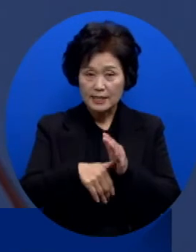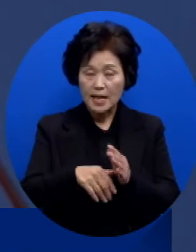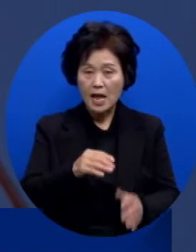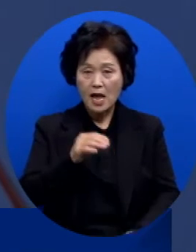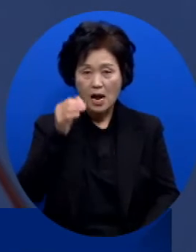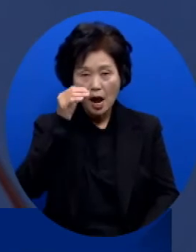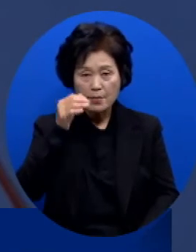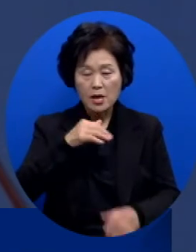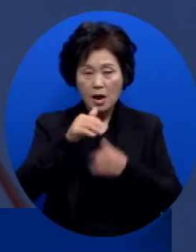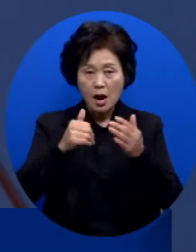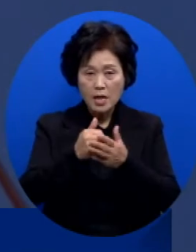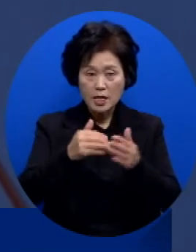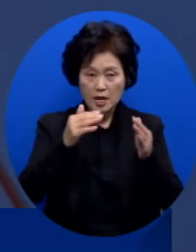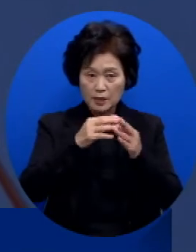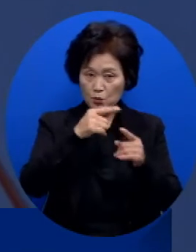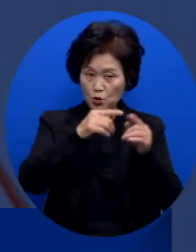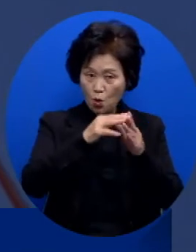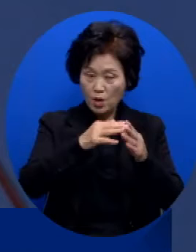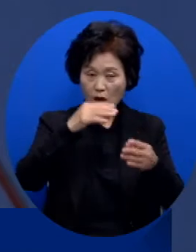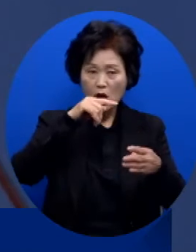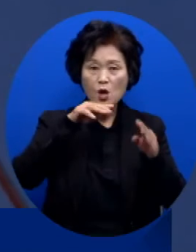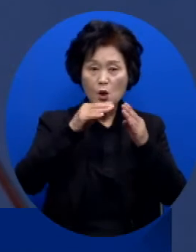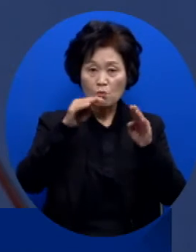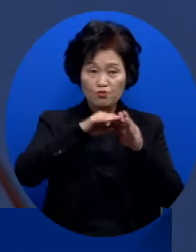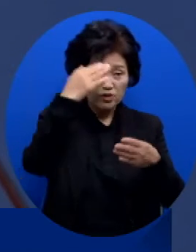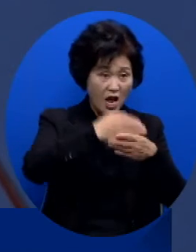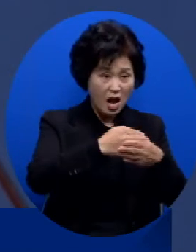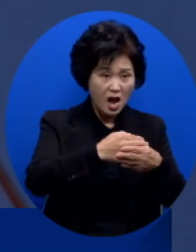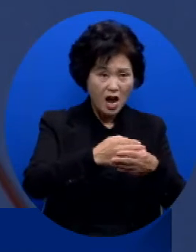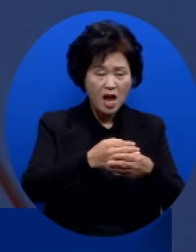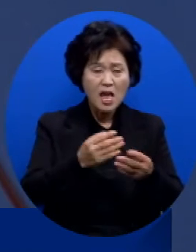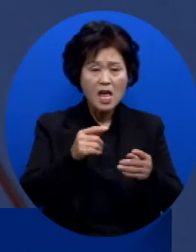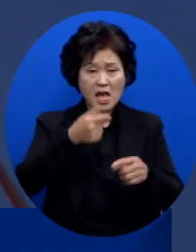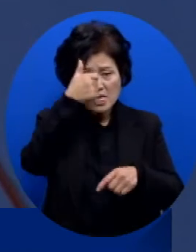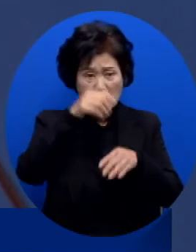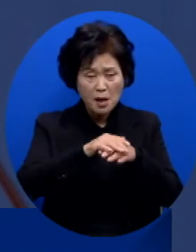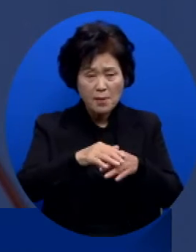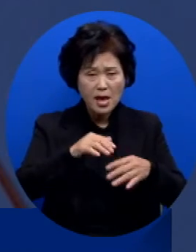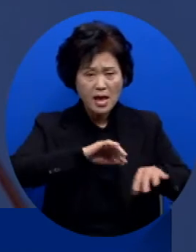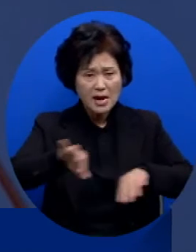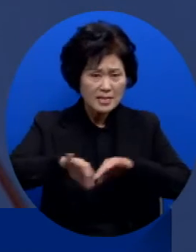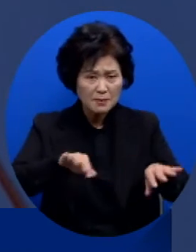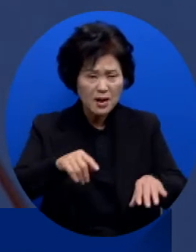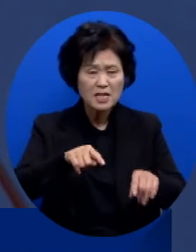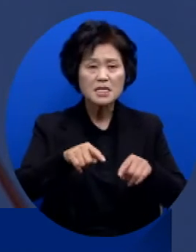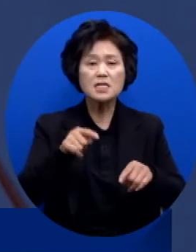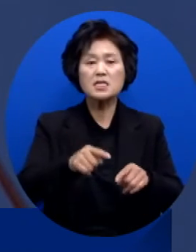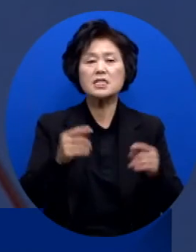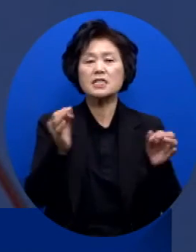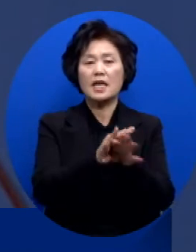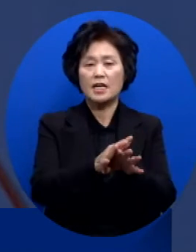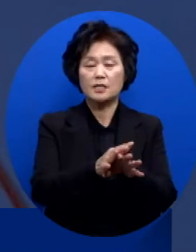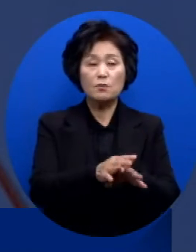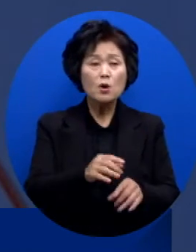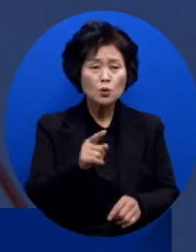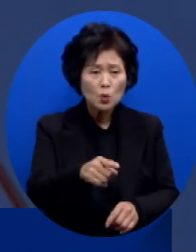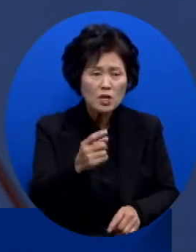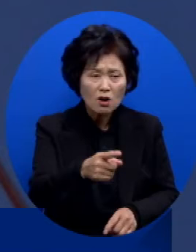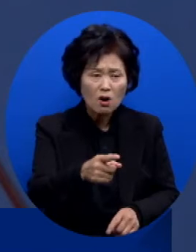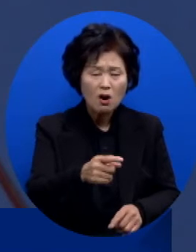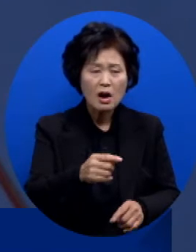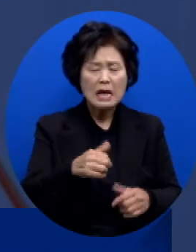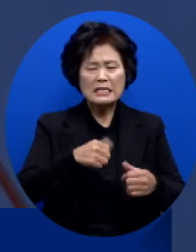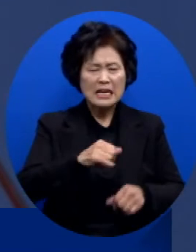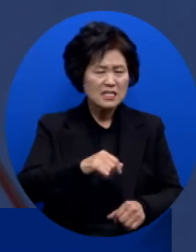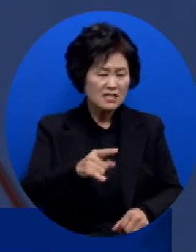문을 닫게 하거나 예배를 어떻게 드리라고 지시하는 일들이 없어질 것이며 우리 자녀들에게 파괴적인